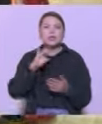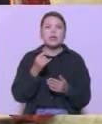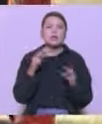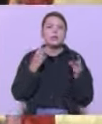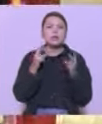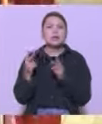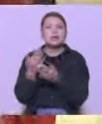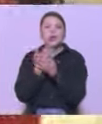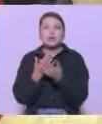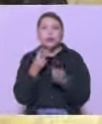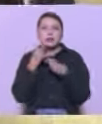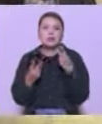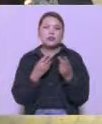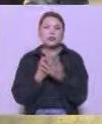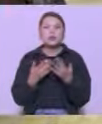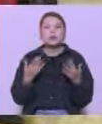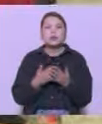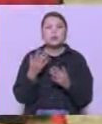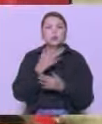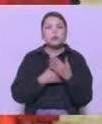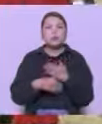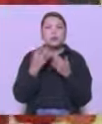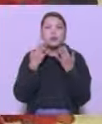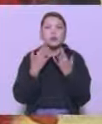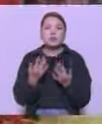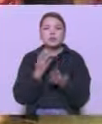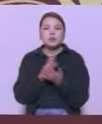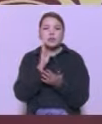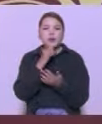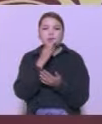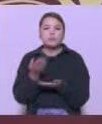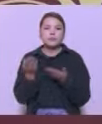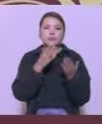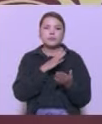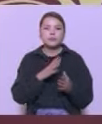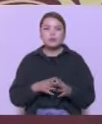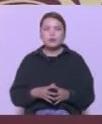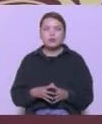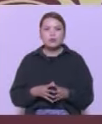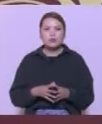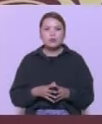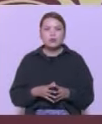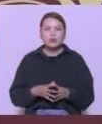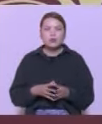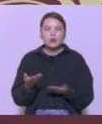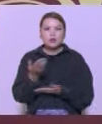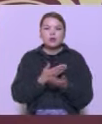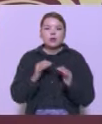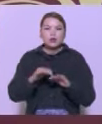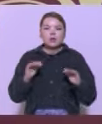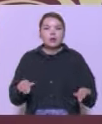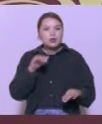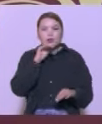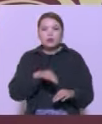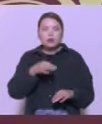разных этносов. На концерт пригласили детей с особыми потребностями и их родителей. Баллар жалпа. Наши дети очень